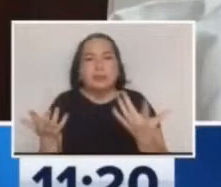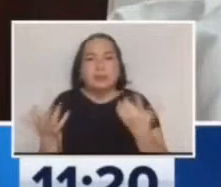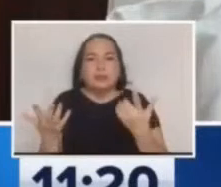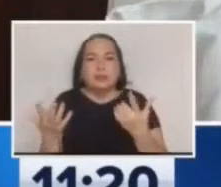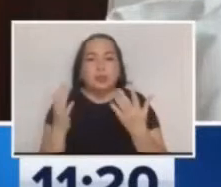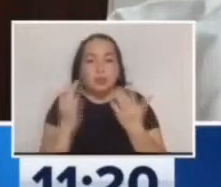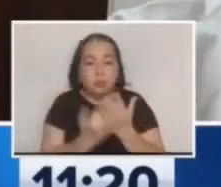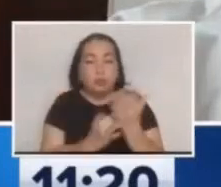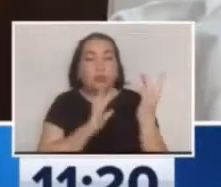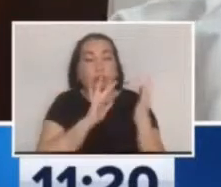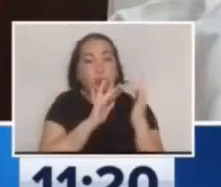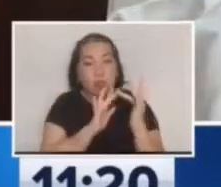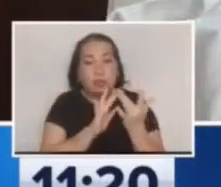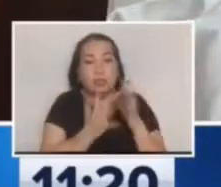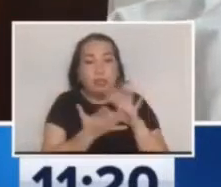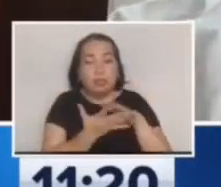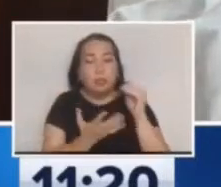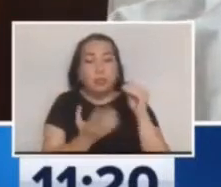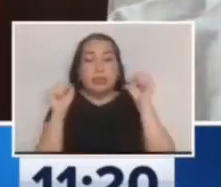pag-critically look at